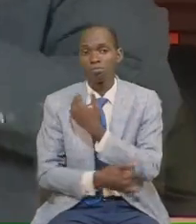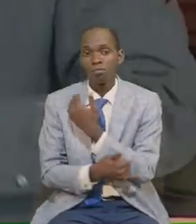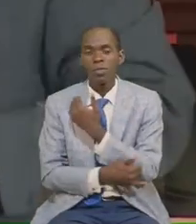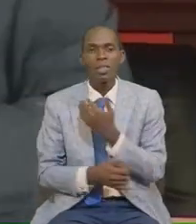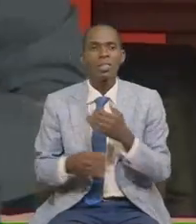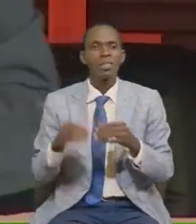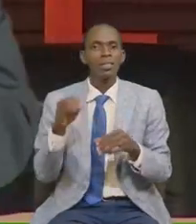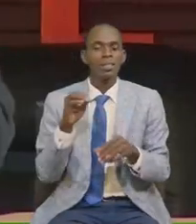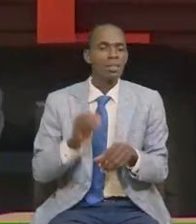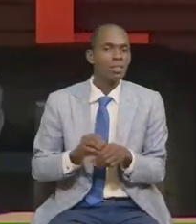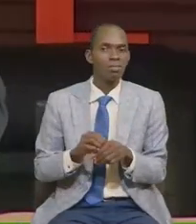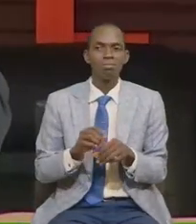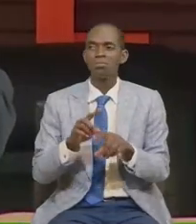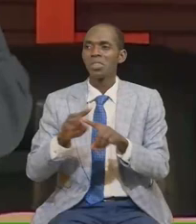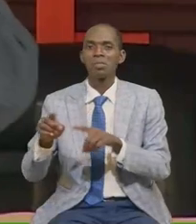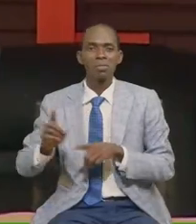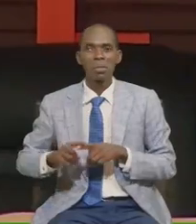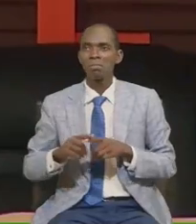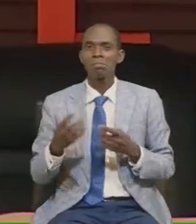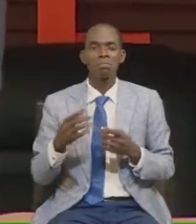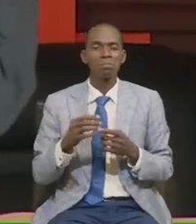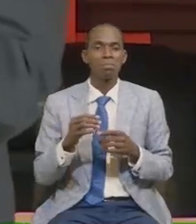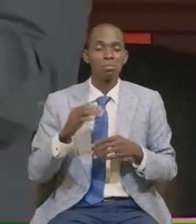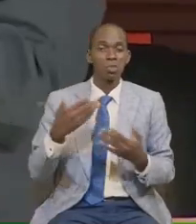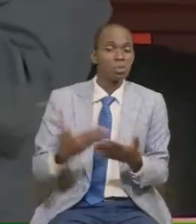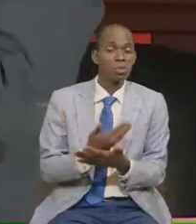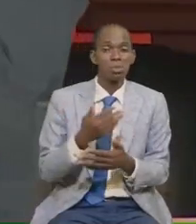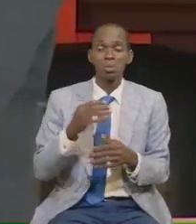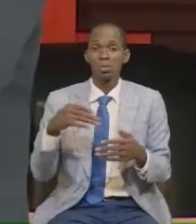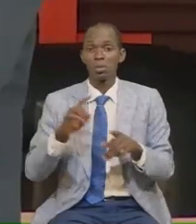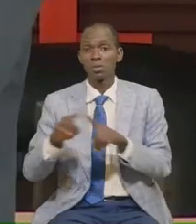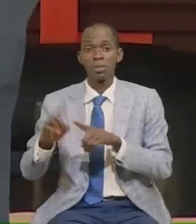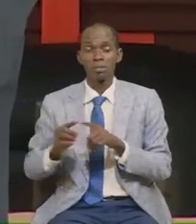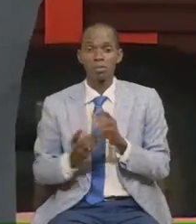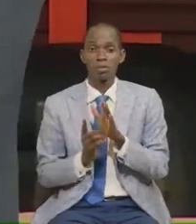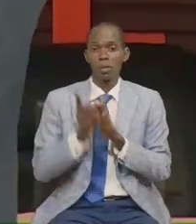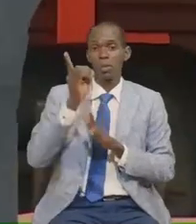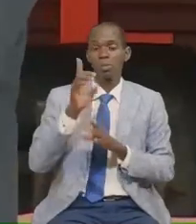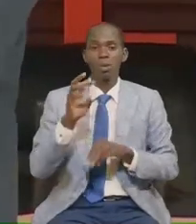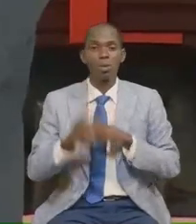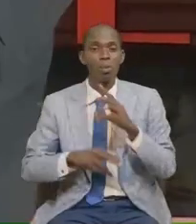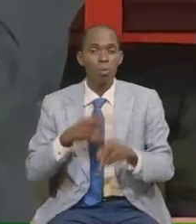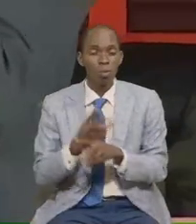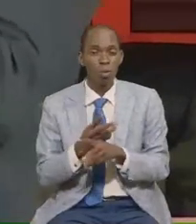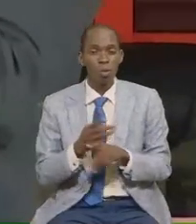dans le monde civilisé en griffes, même depuis